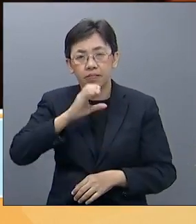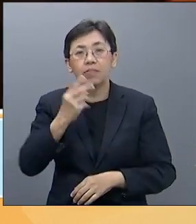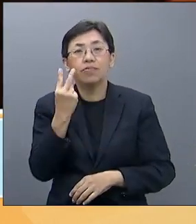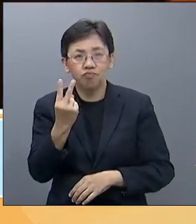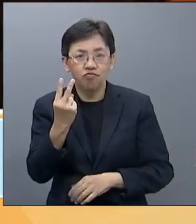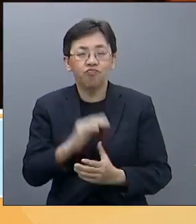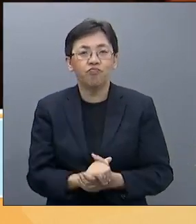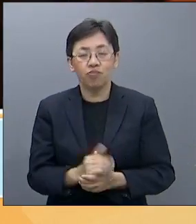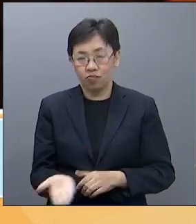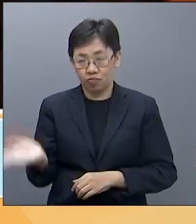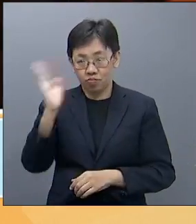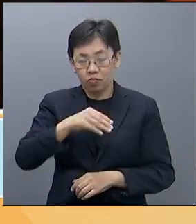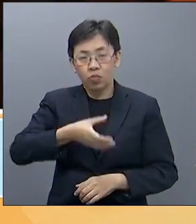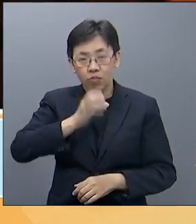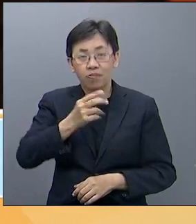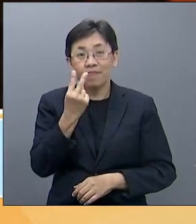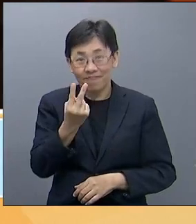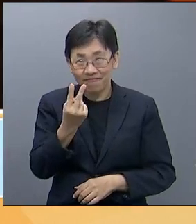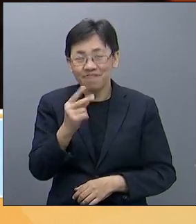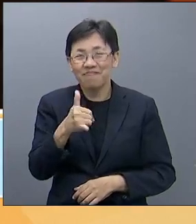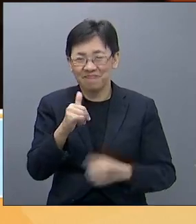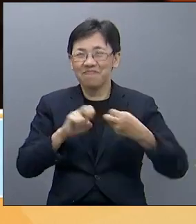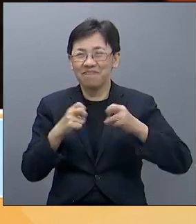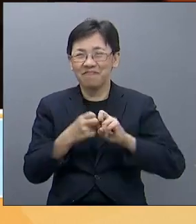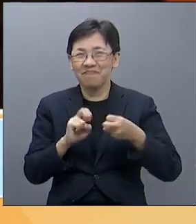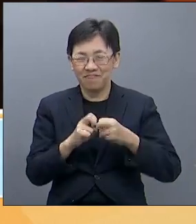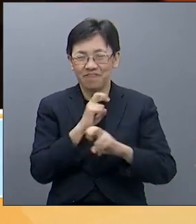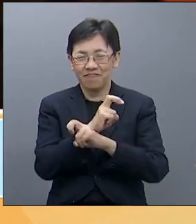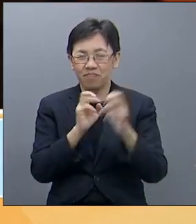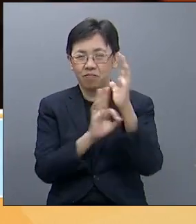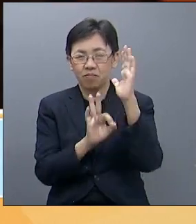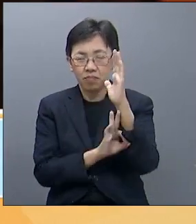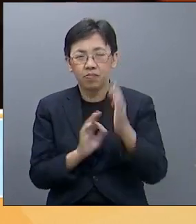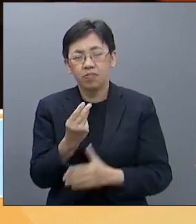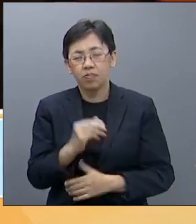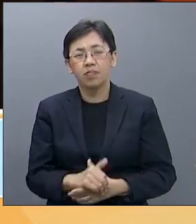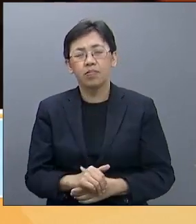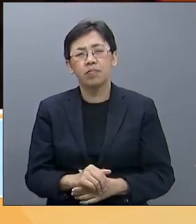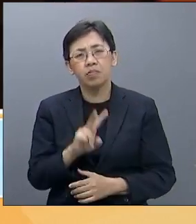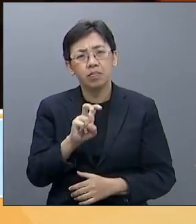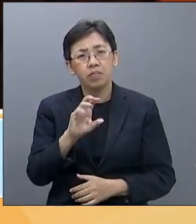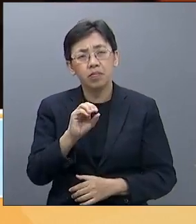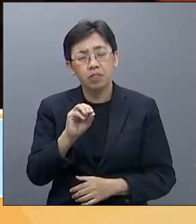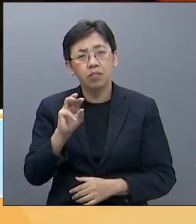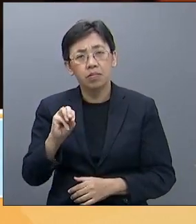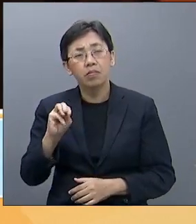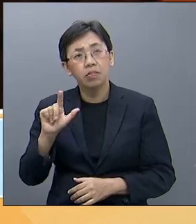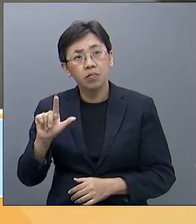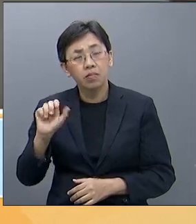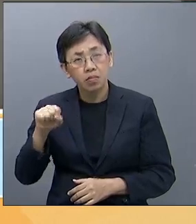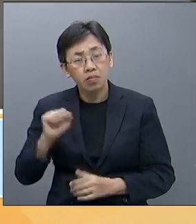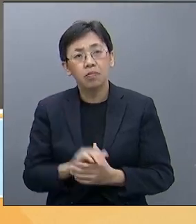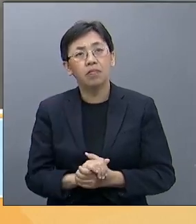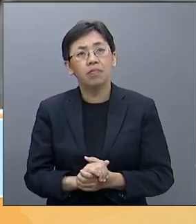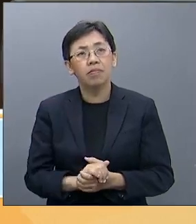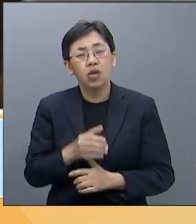นะครับตามงานวิจัยว่าจะมีผลในยาสำคัญ 2แก้วคือประมาณ350 250มิลลิลิตร ครับ ประมาณนั้น ประมาณเป็น2เขาบอกว่